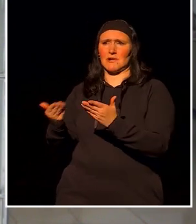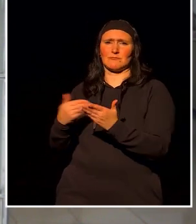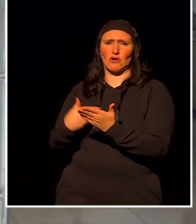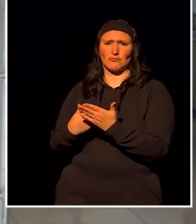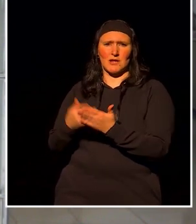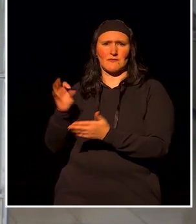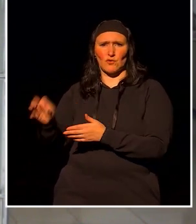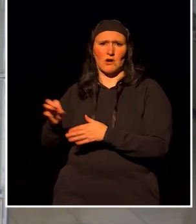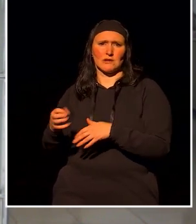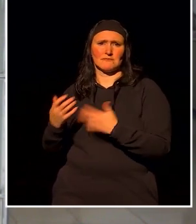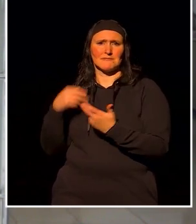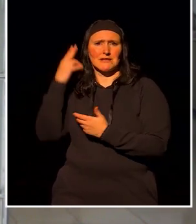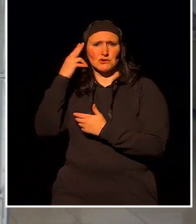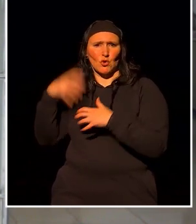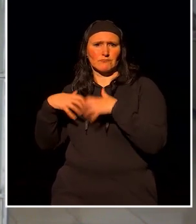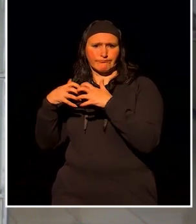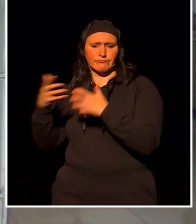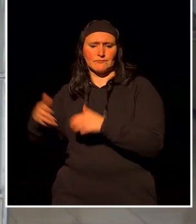Nation-Building-Prozesses.